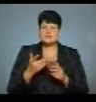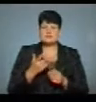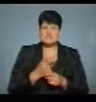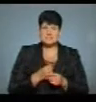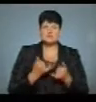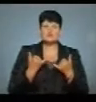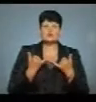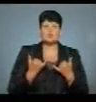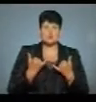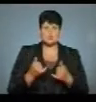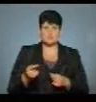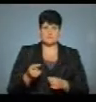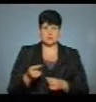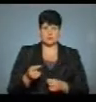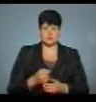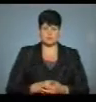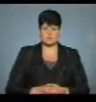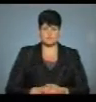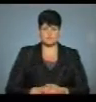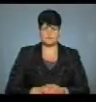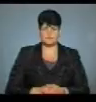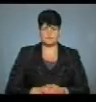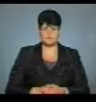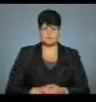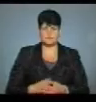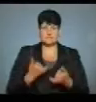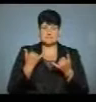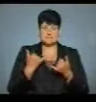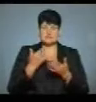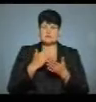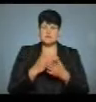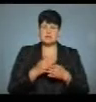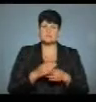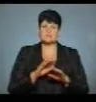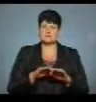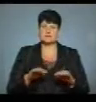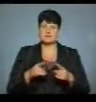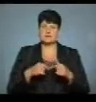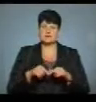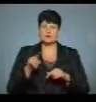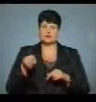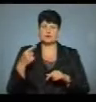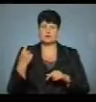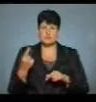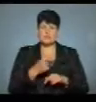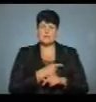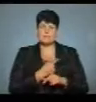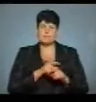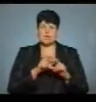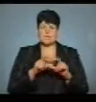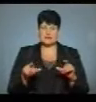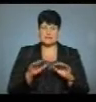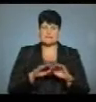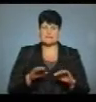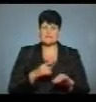Тернополі сьогодні, Ірина Терлюк дізнавалася. Ми знаходимося у педіатричному відділенні номер 1 поліклініки Тернопільської міської